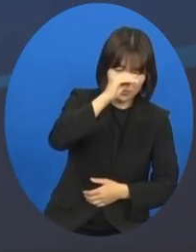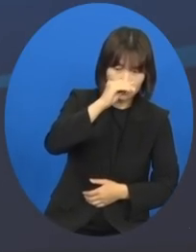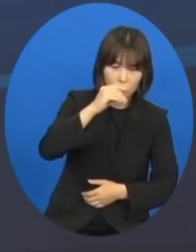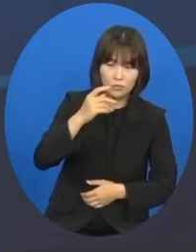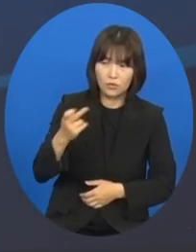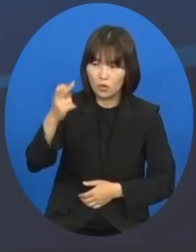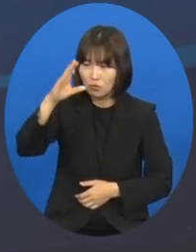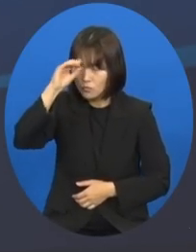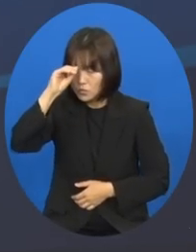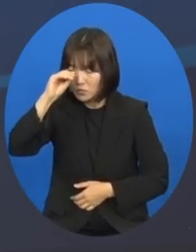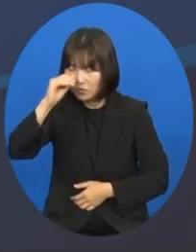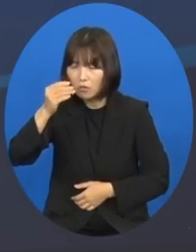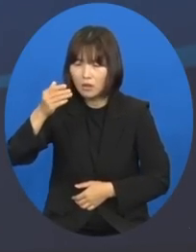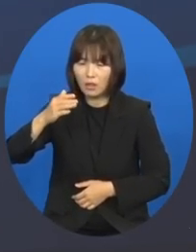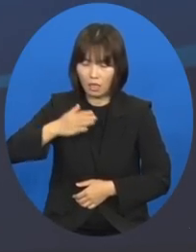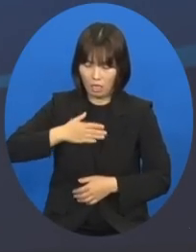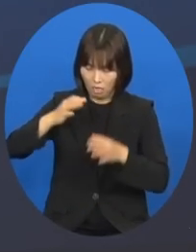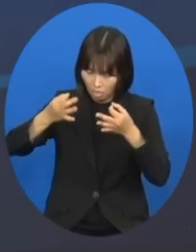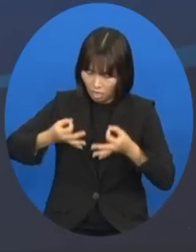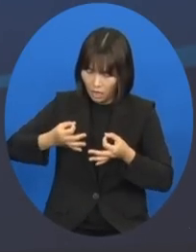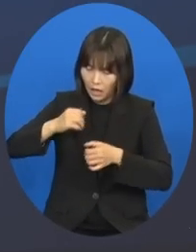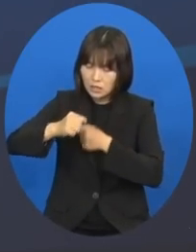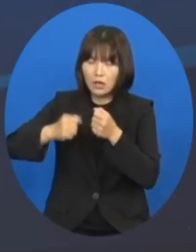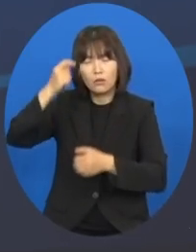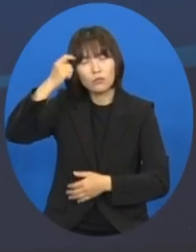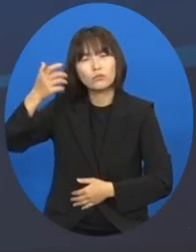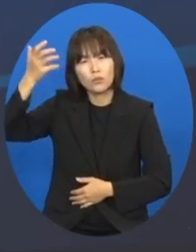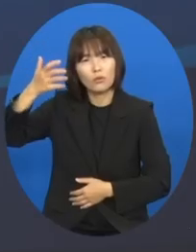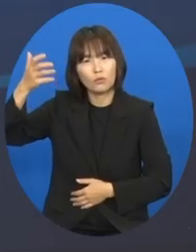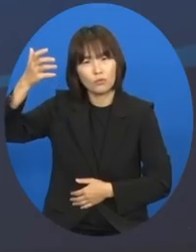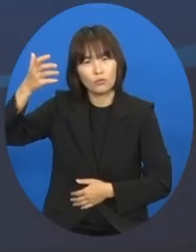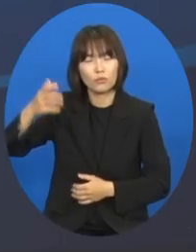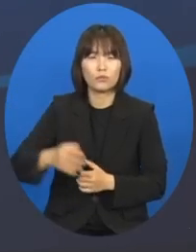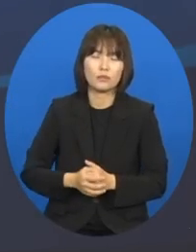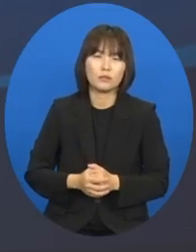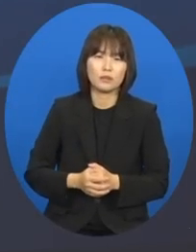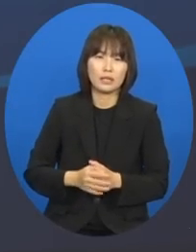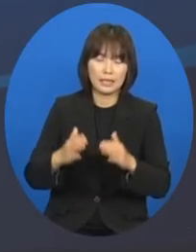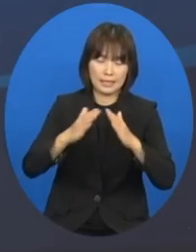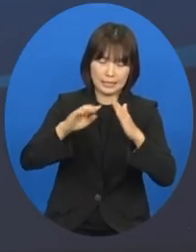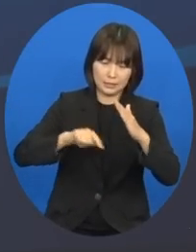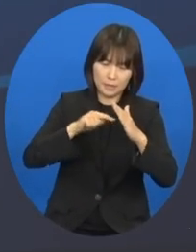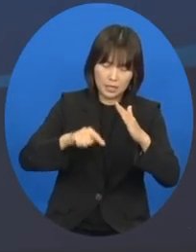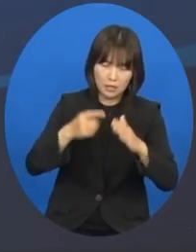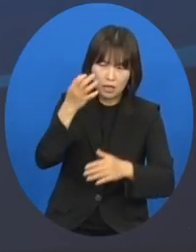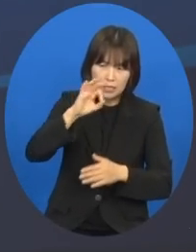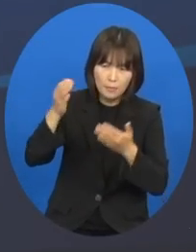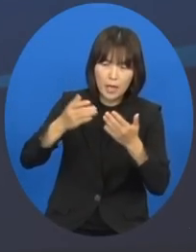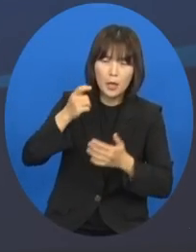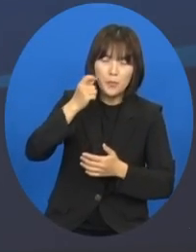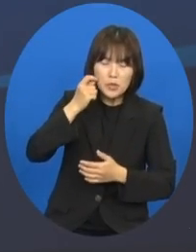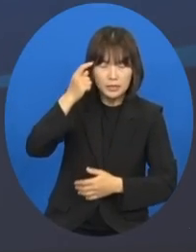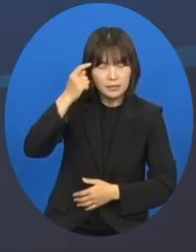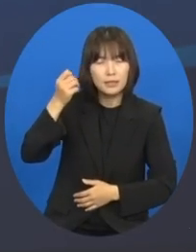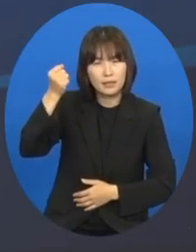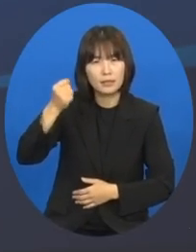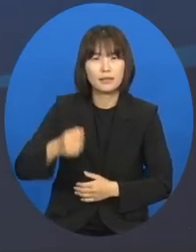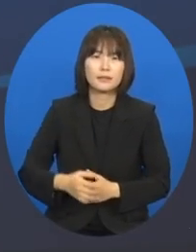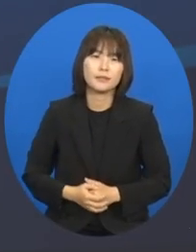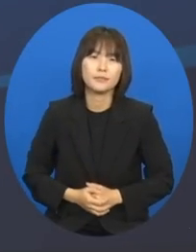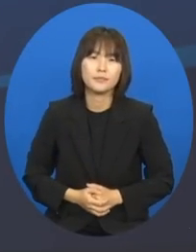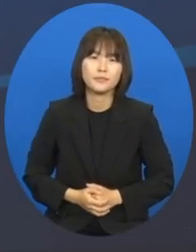자유로운 영혼이거든요 그러니까 자기가이 집안에서 인정을 제대로 받지 못한다고 생각하는 거예요